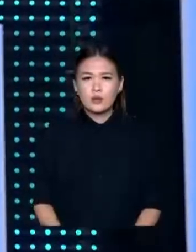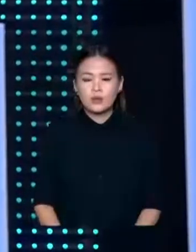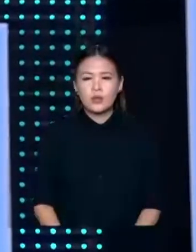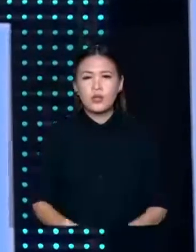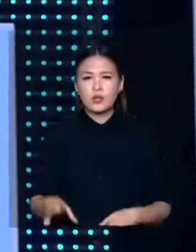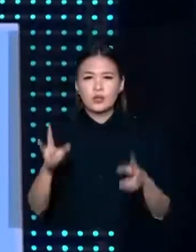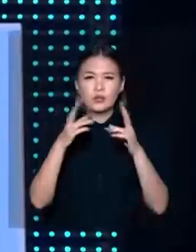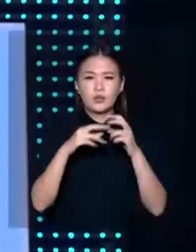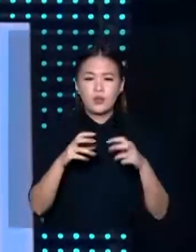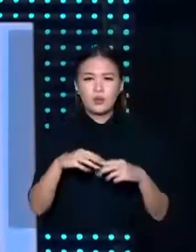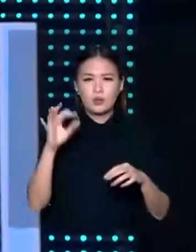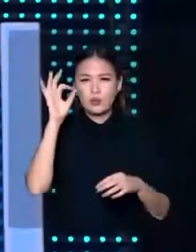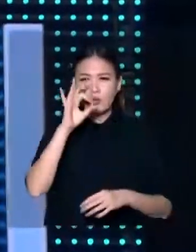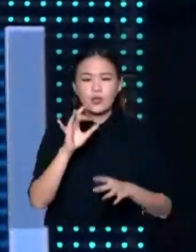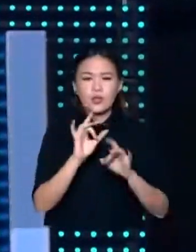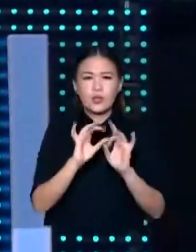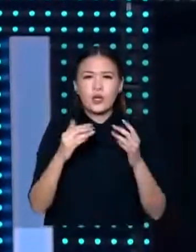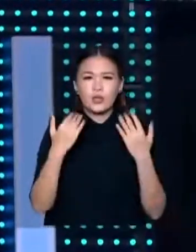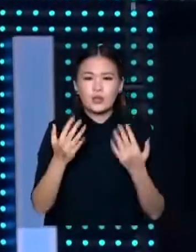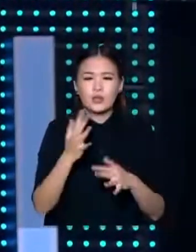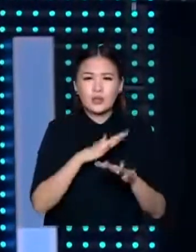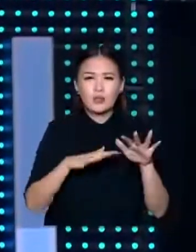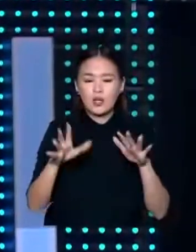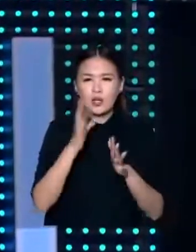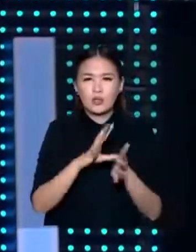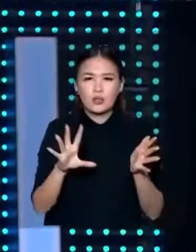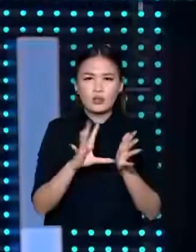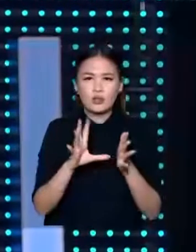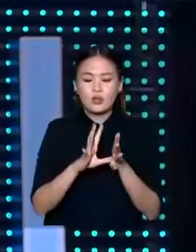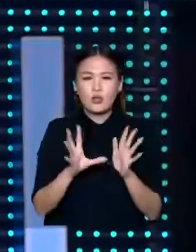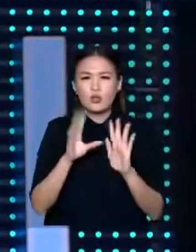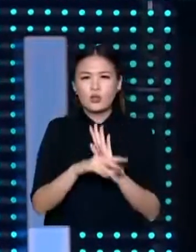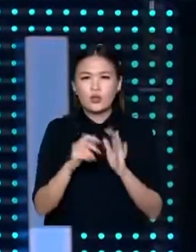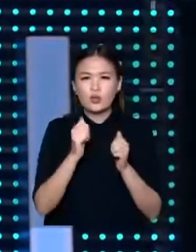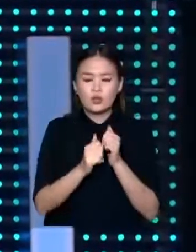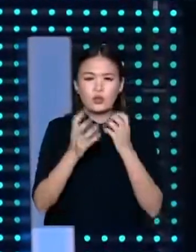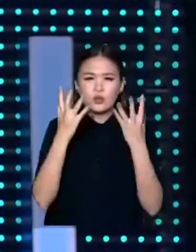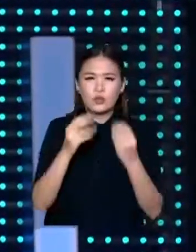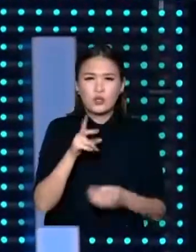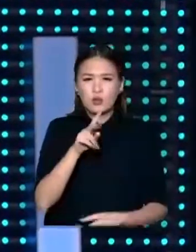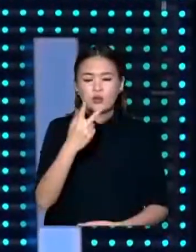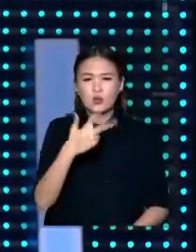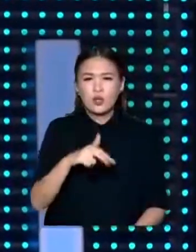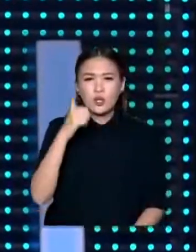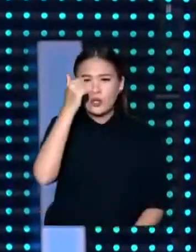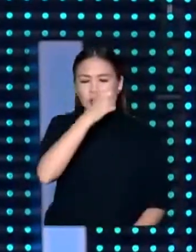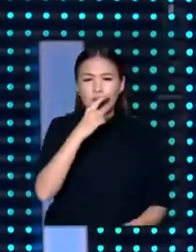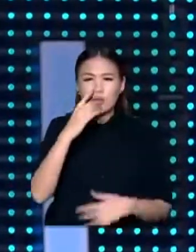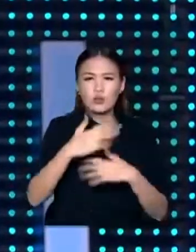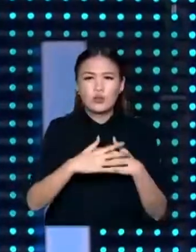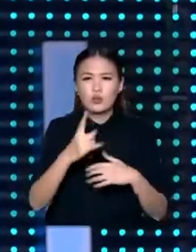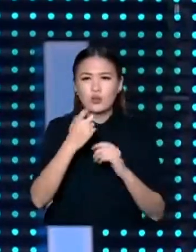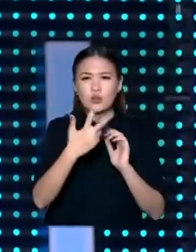Я, сарапшылардың болжауынша, қазір елімізде электр энергиясының сұранысы күннен күнге артуда. 2030 жылға қарай